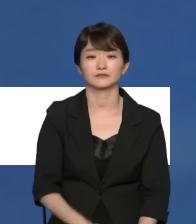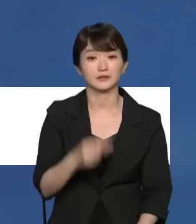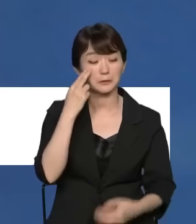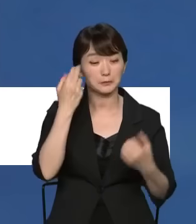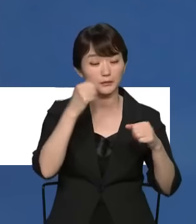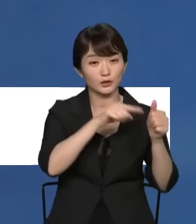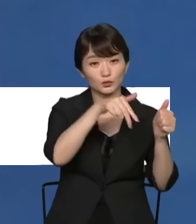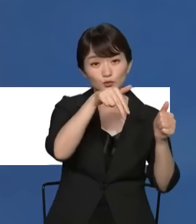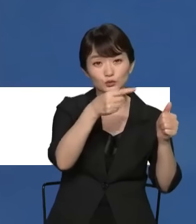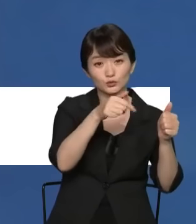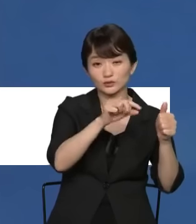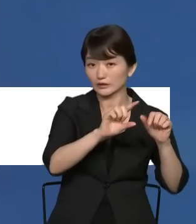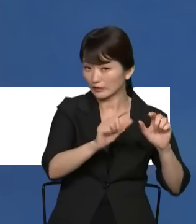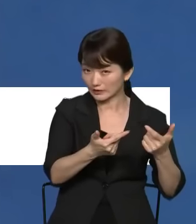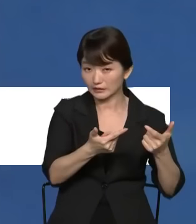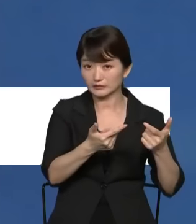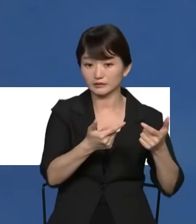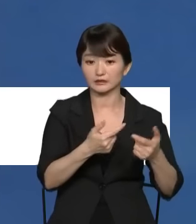조정석이 아니라